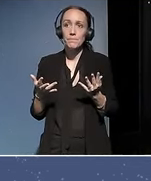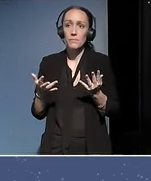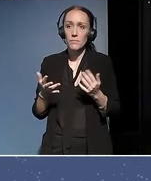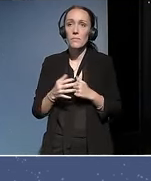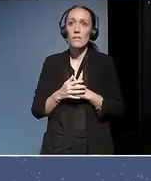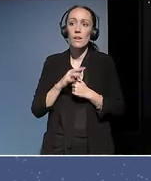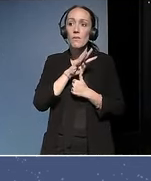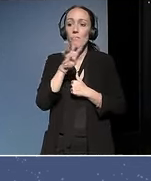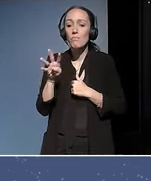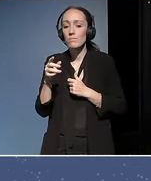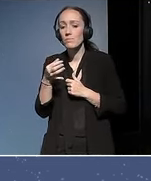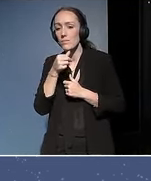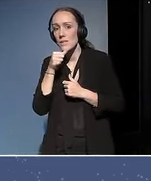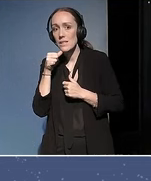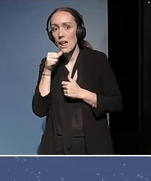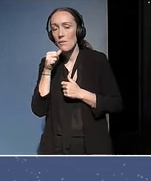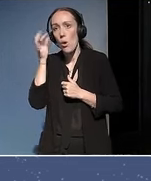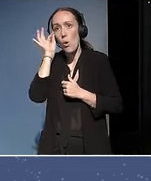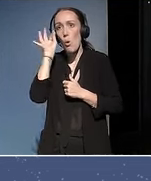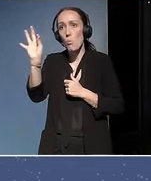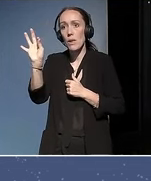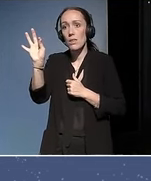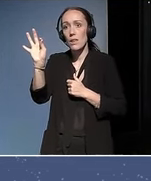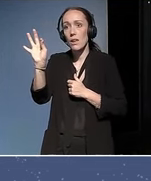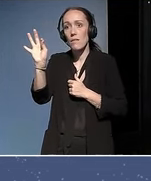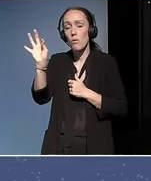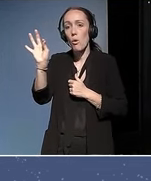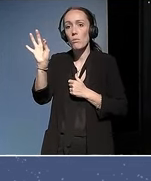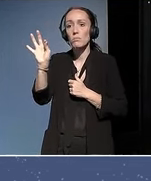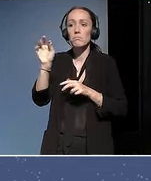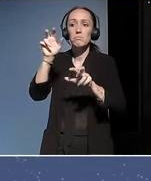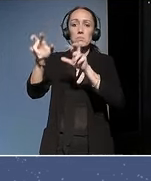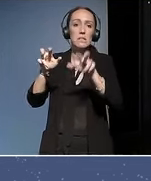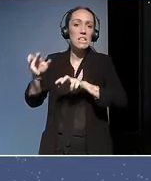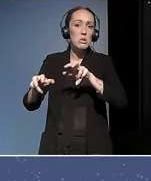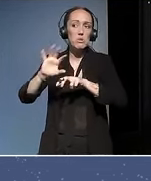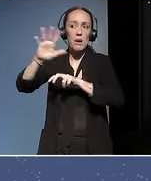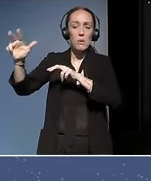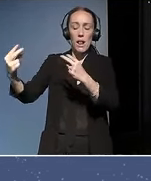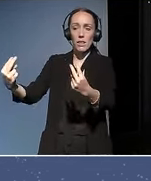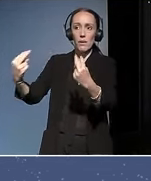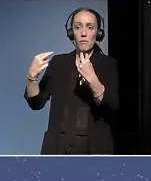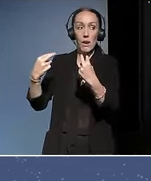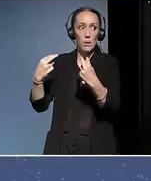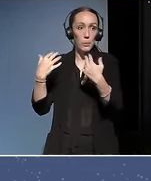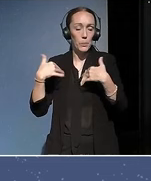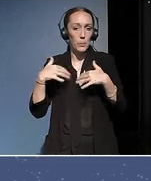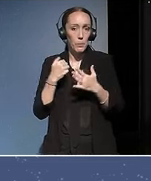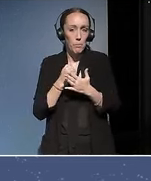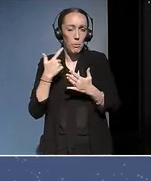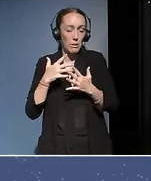serviva a far vedere questo dinosauro più grande di quello che era più importante magari addirittura